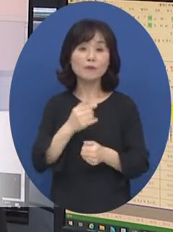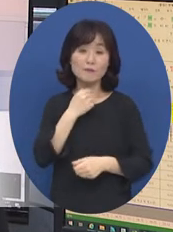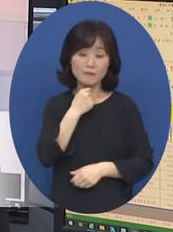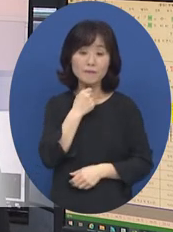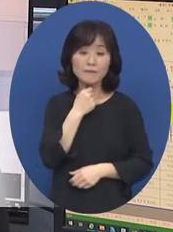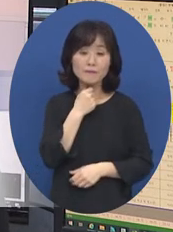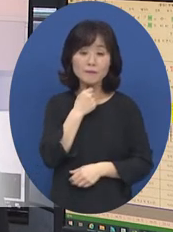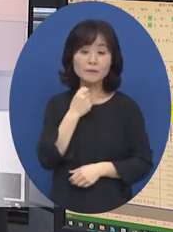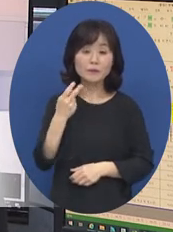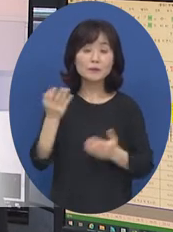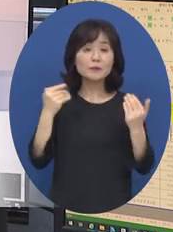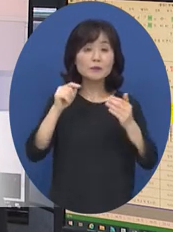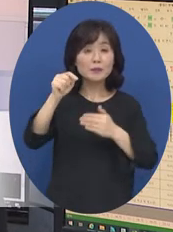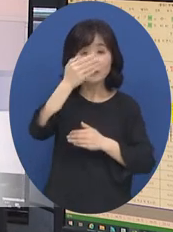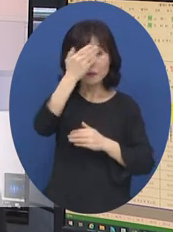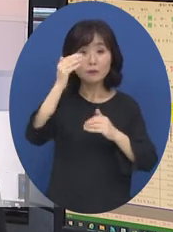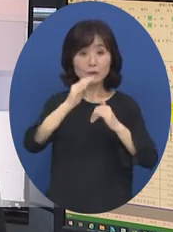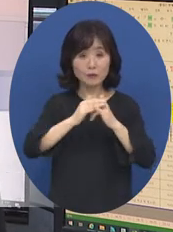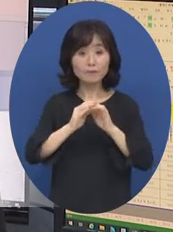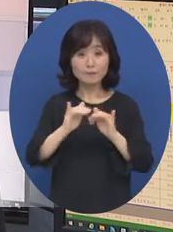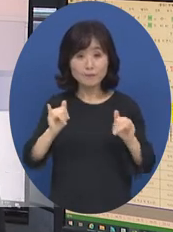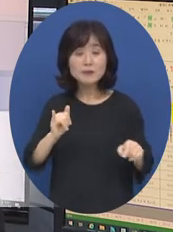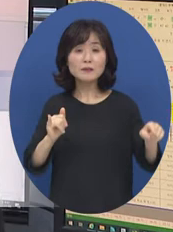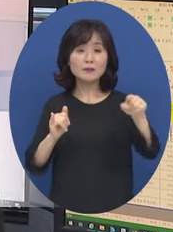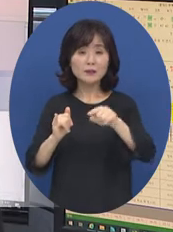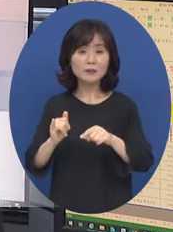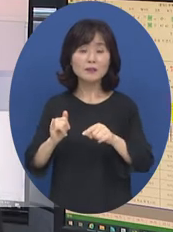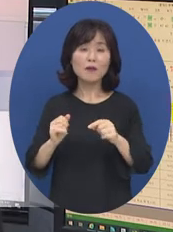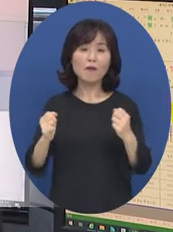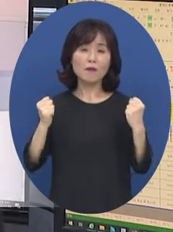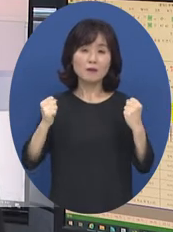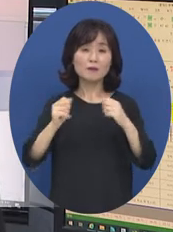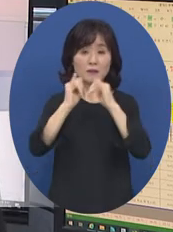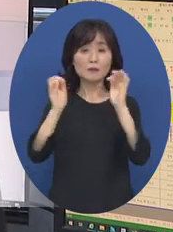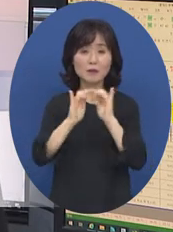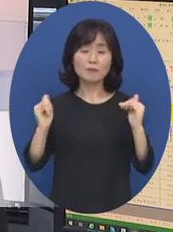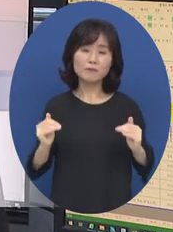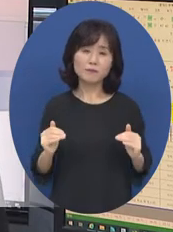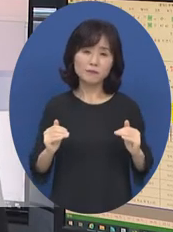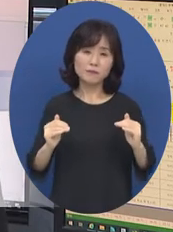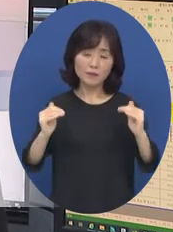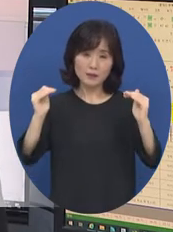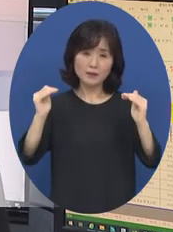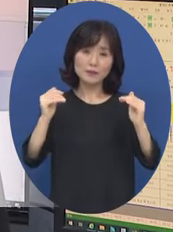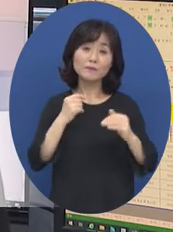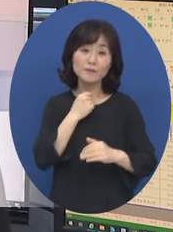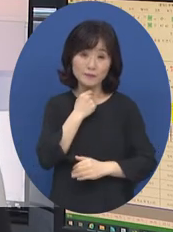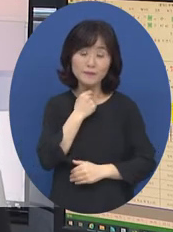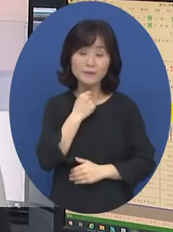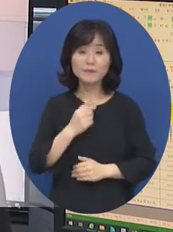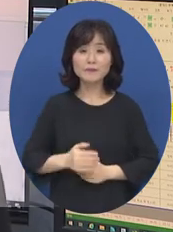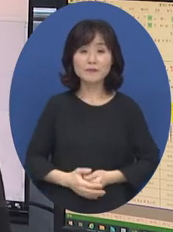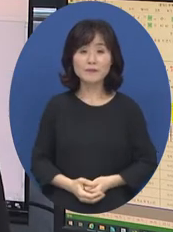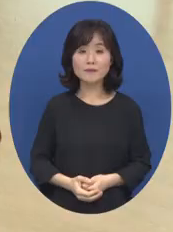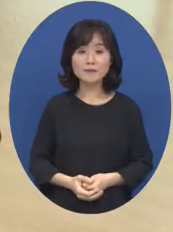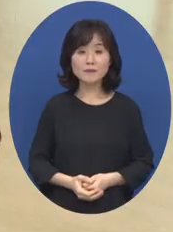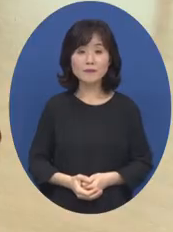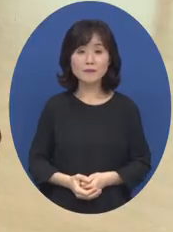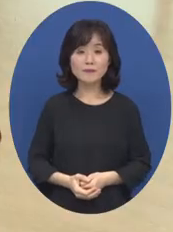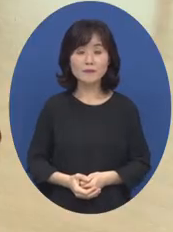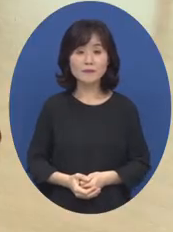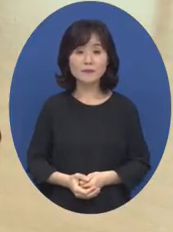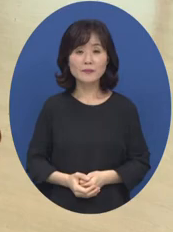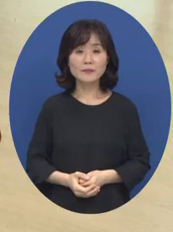바라고 우리 학교 밖 청소년들이 건강한 사회인으로 나아가는 데 작은 보탬이 되기를 소망합니다